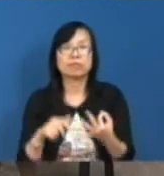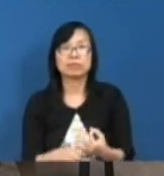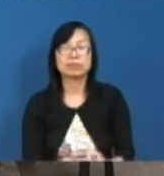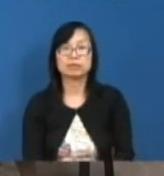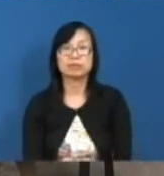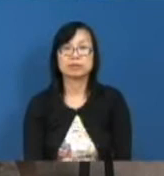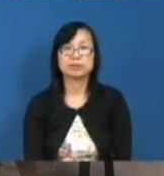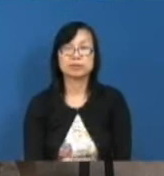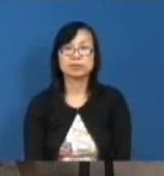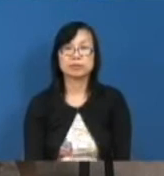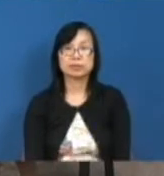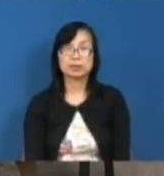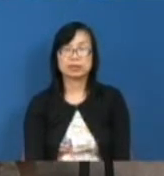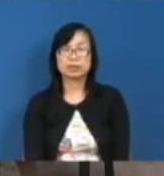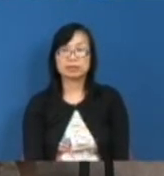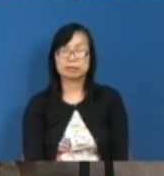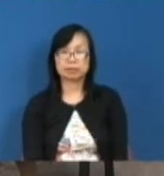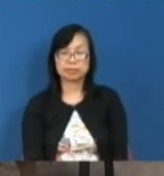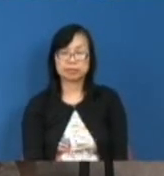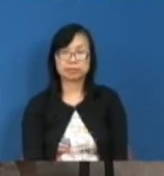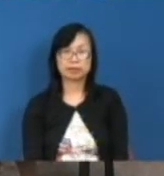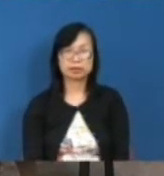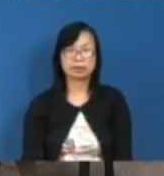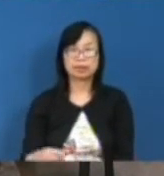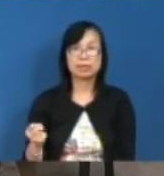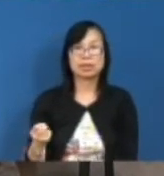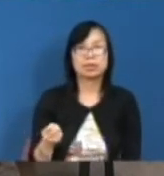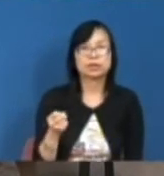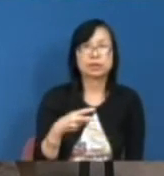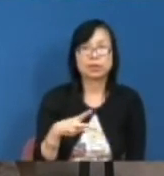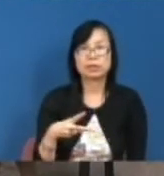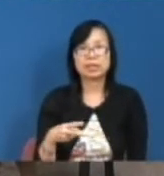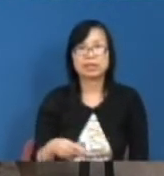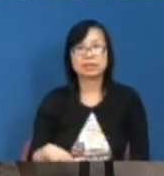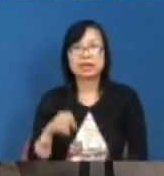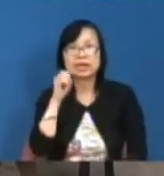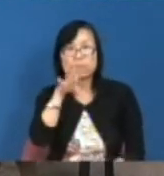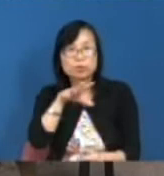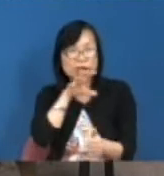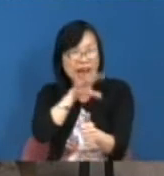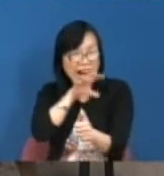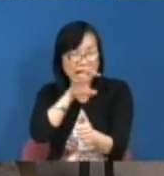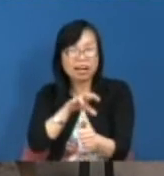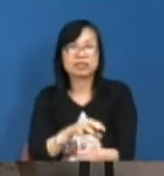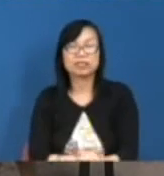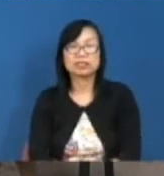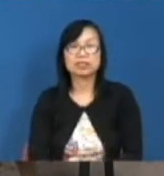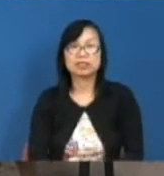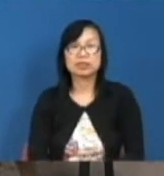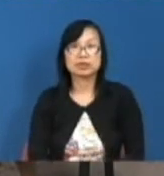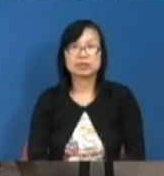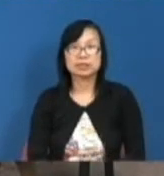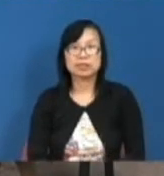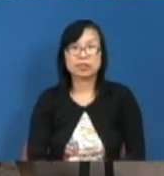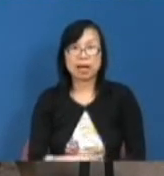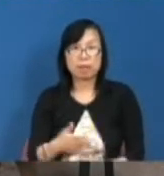緊乜嘢？咁都未夠，再係新疆又丙啊，曾蔭權一鑊又拎佢出嚟講，喂，大佬，我幾日之